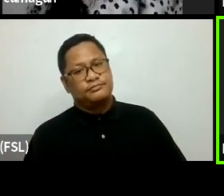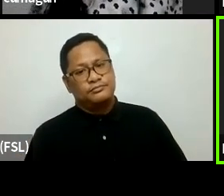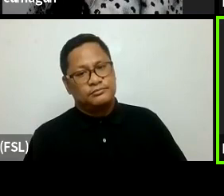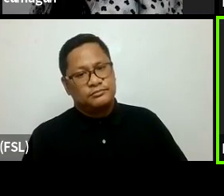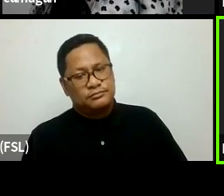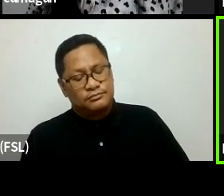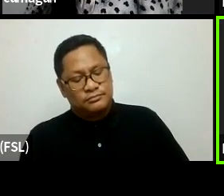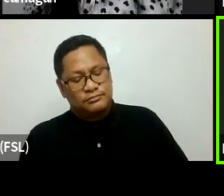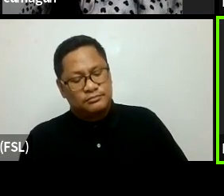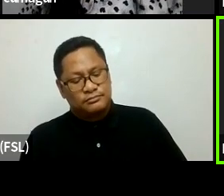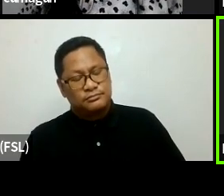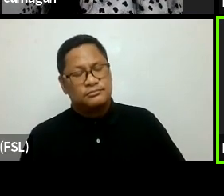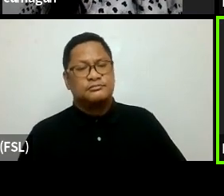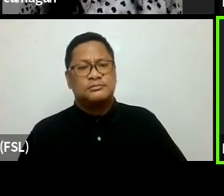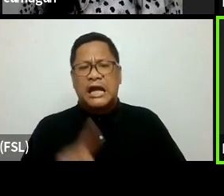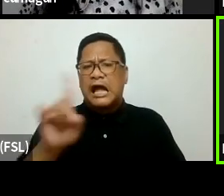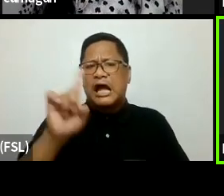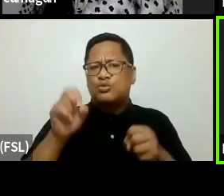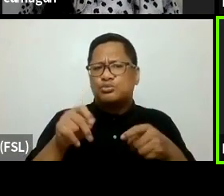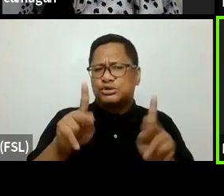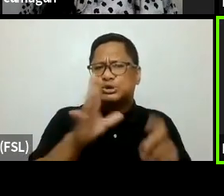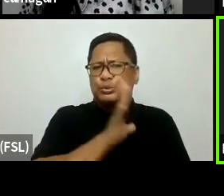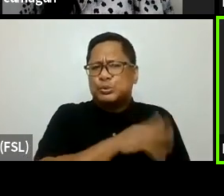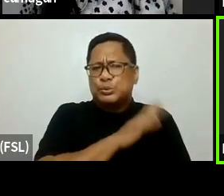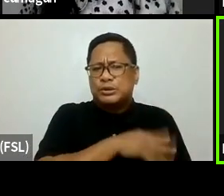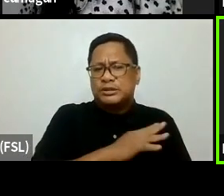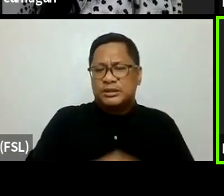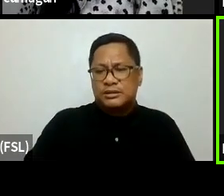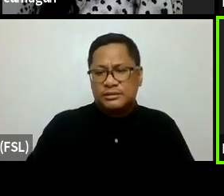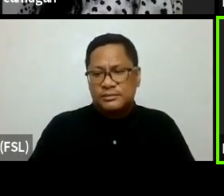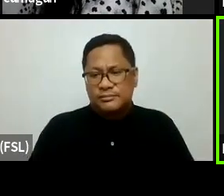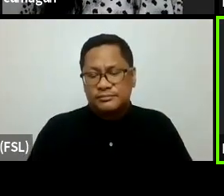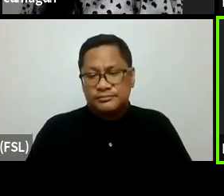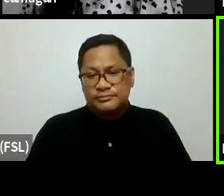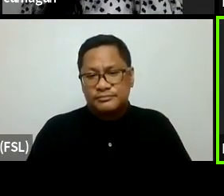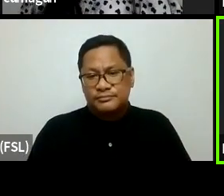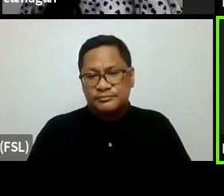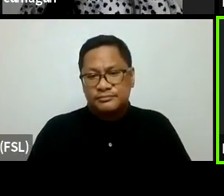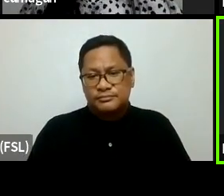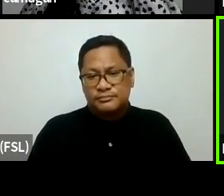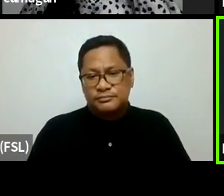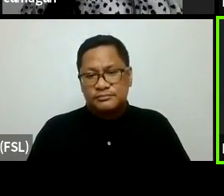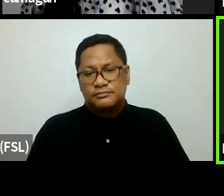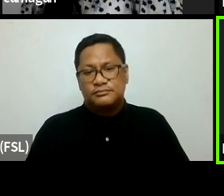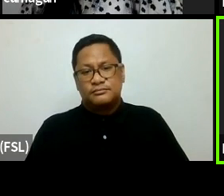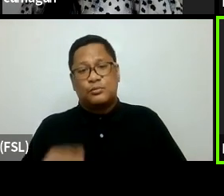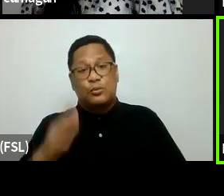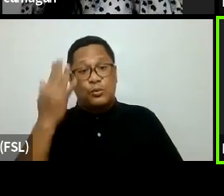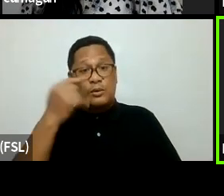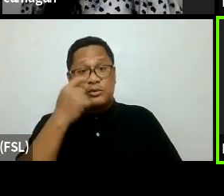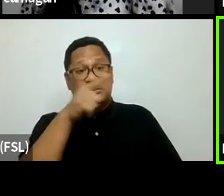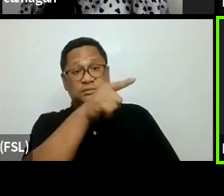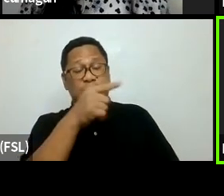Bakit? Anong pagkakataon ang hinahantay mo? Siyempre. Dahil bago pa lang ako doon sa work.